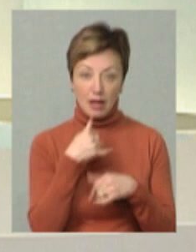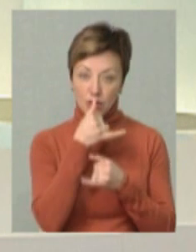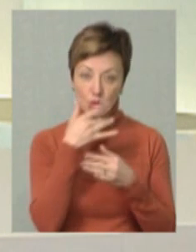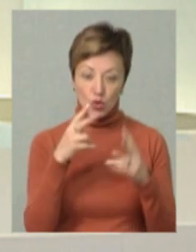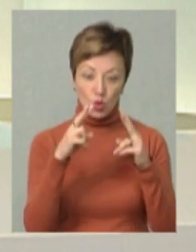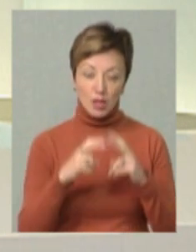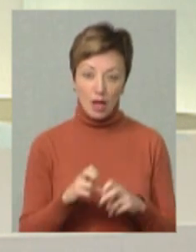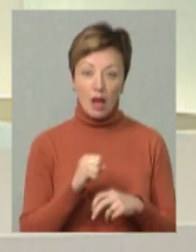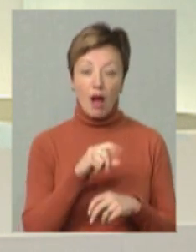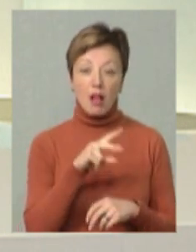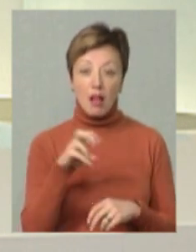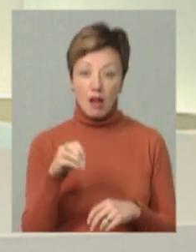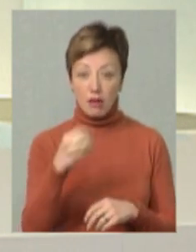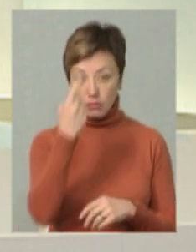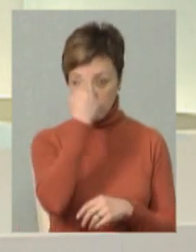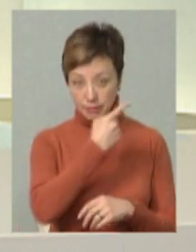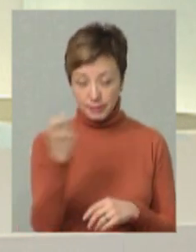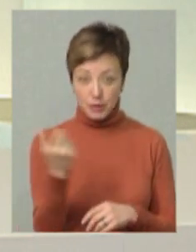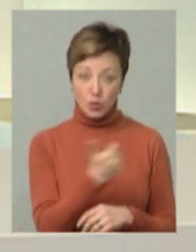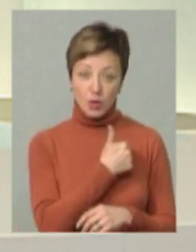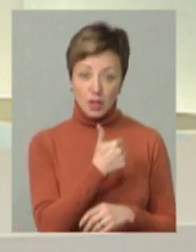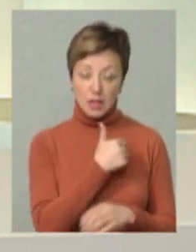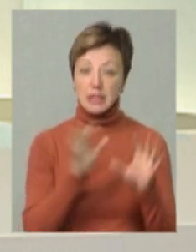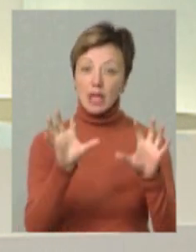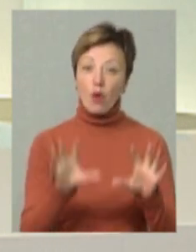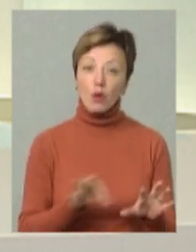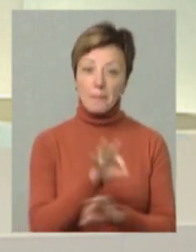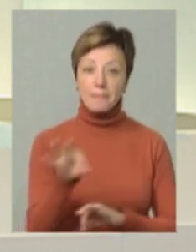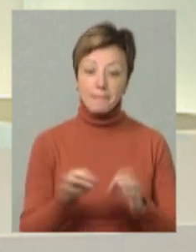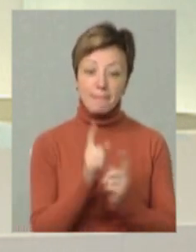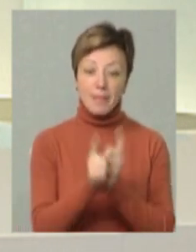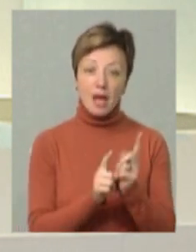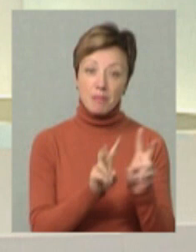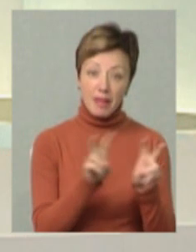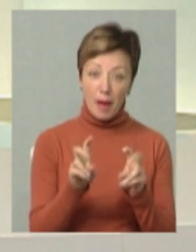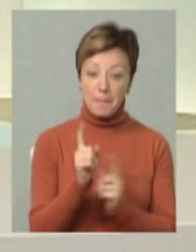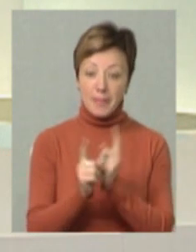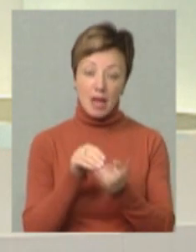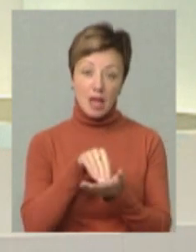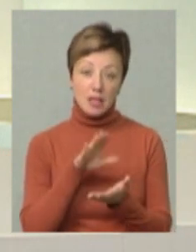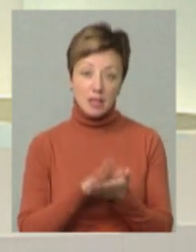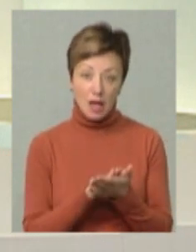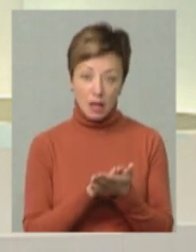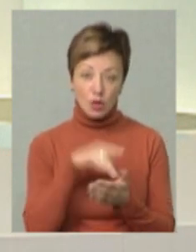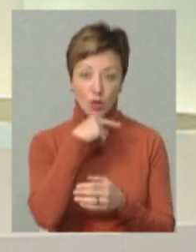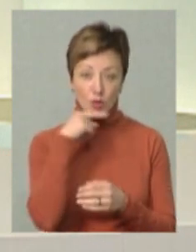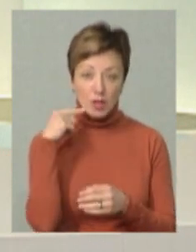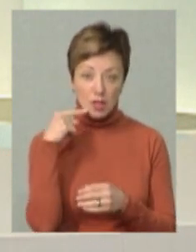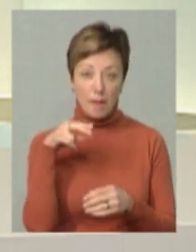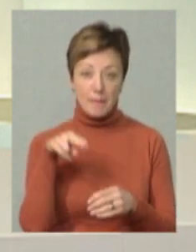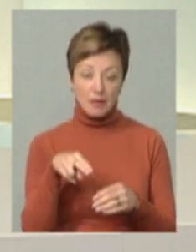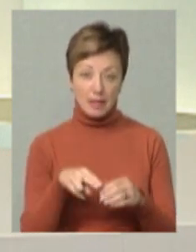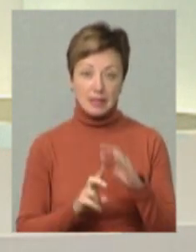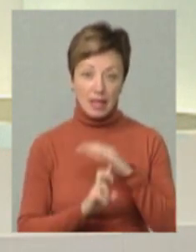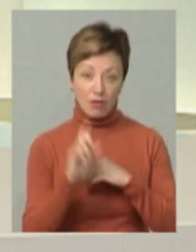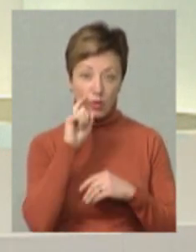можу дослідити. Але я хотів би наголосити на тому, що законопроект про перейменування і перереєстрацію Російської православної церкви